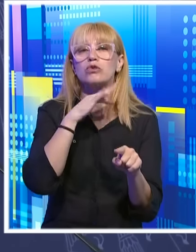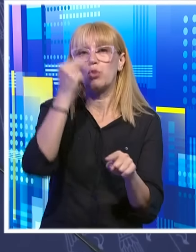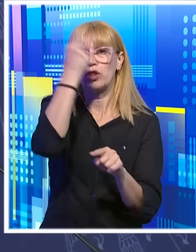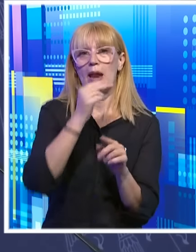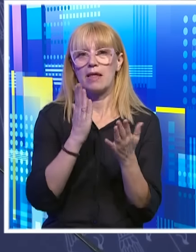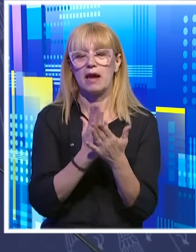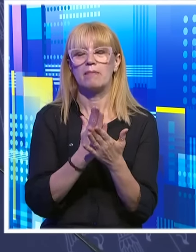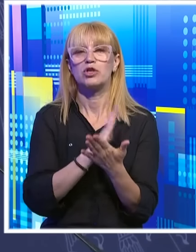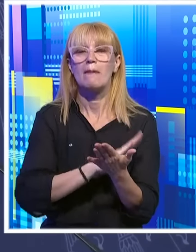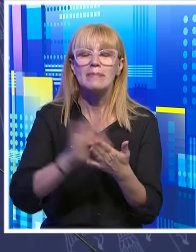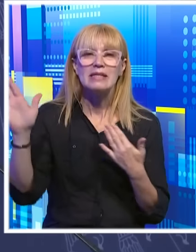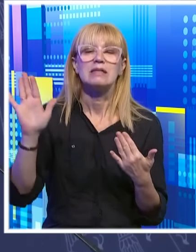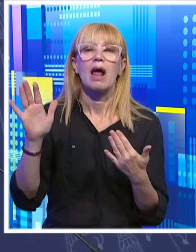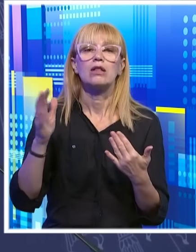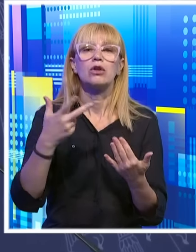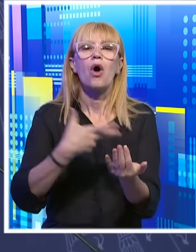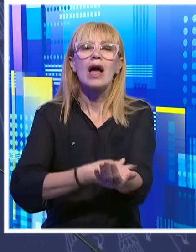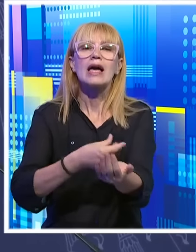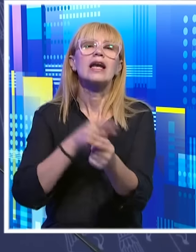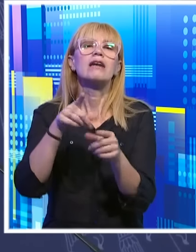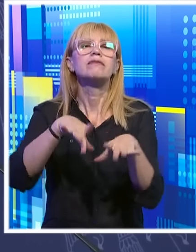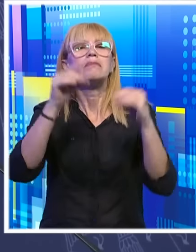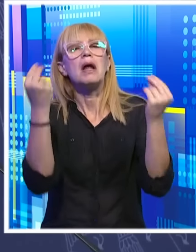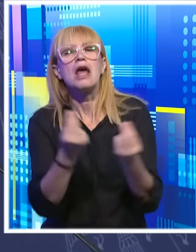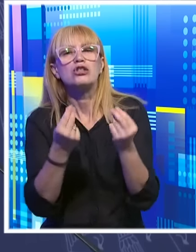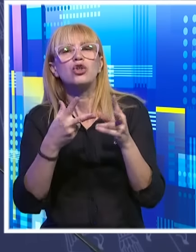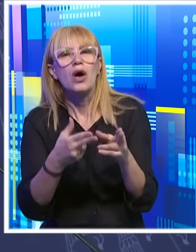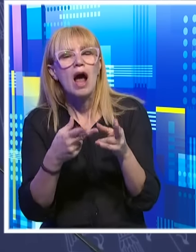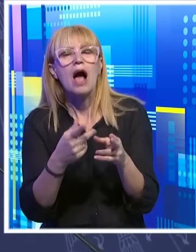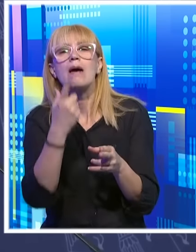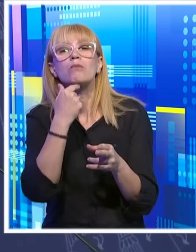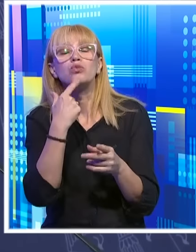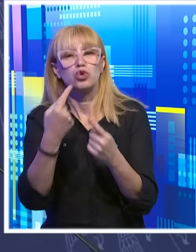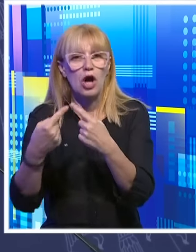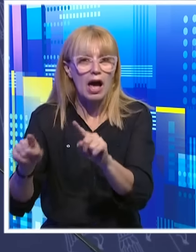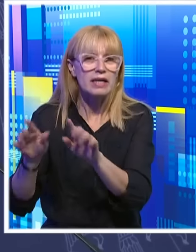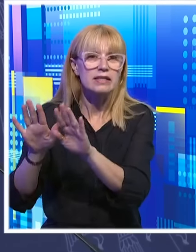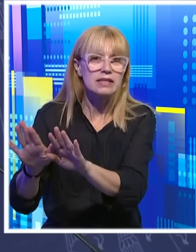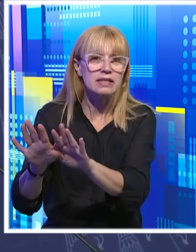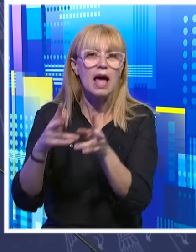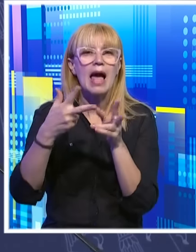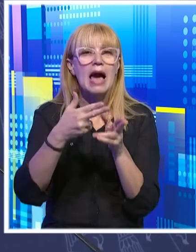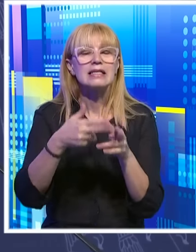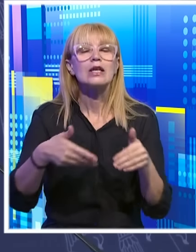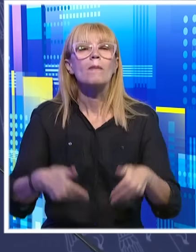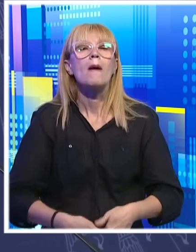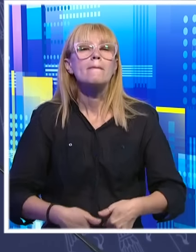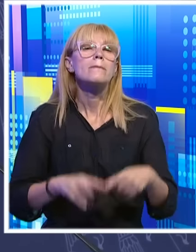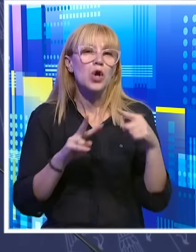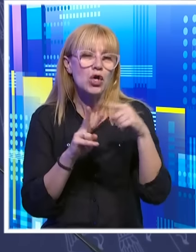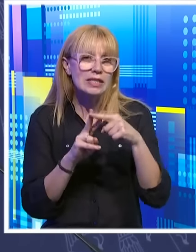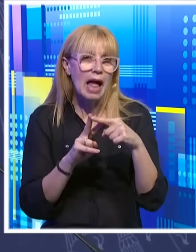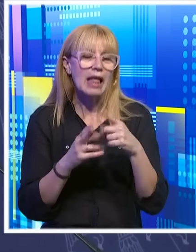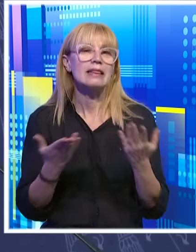Besplatne tumor markere ćemo uraditi za muškarce, za karcinom prostate, za